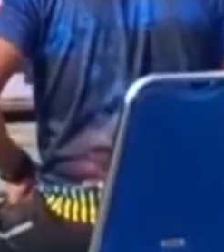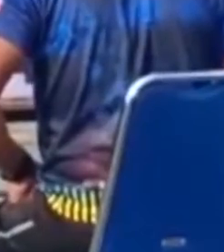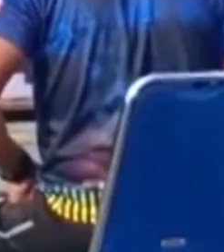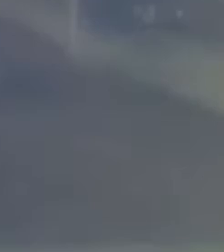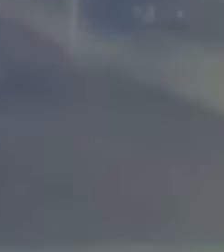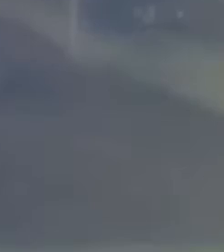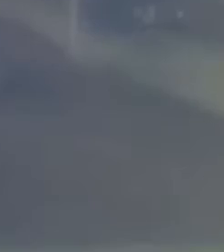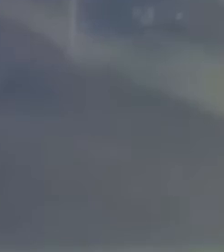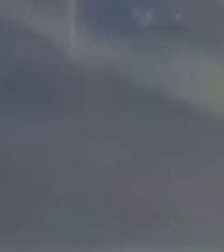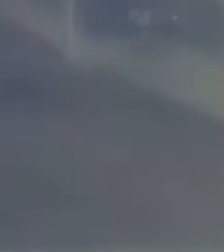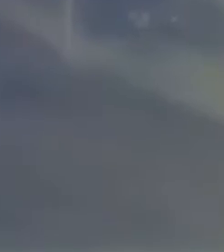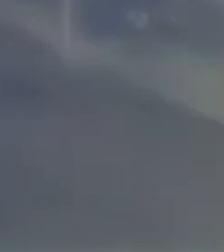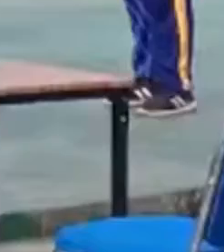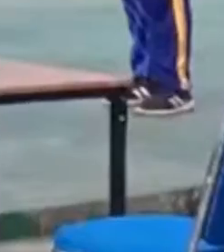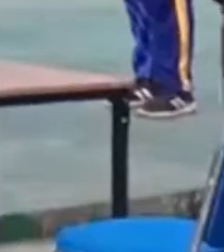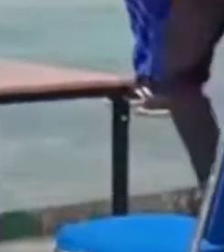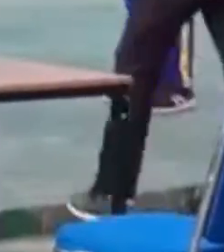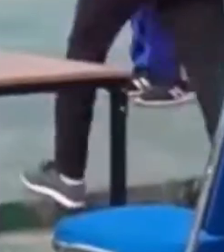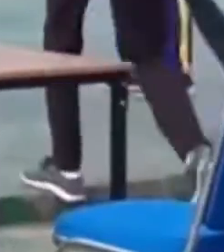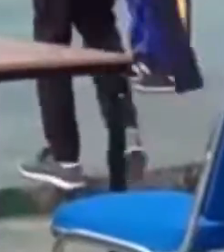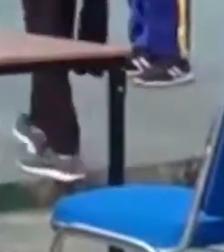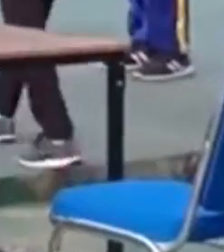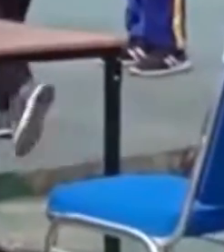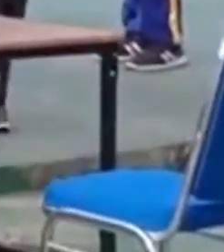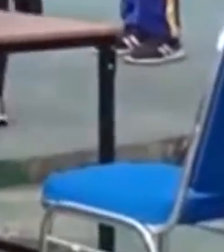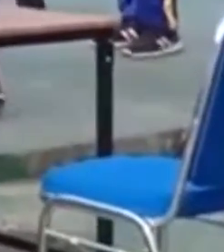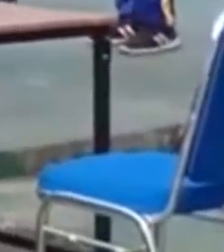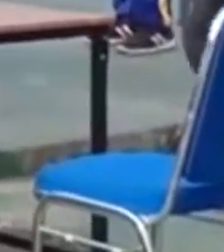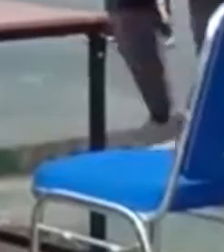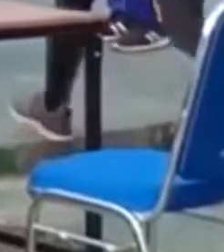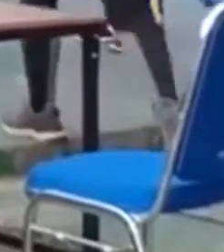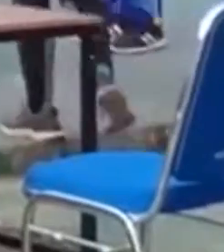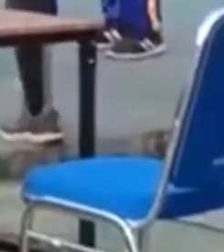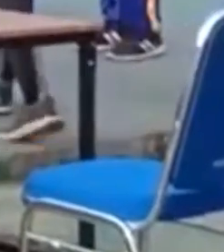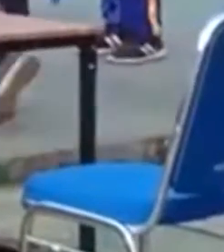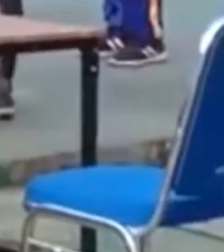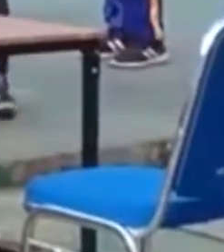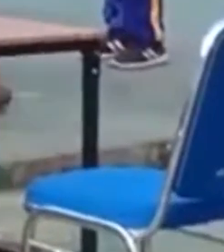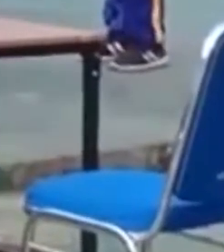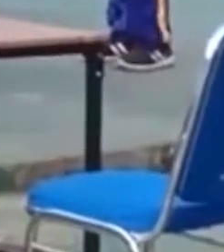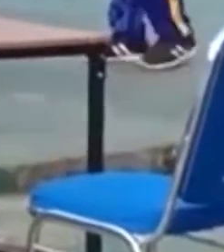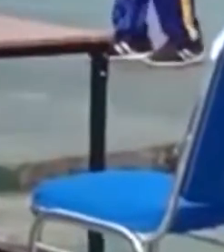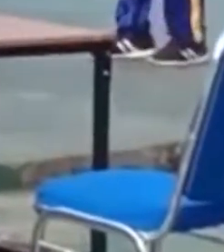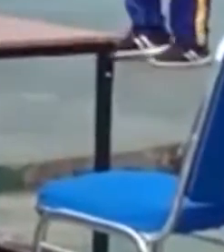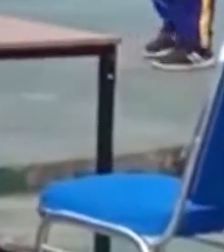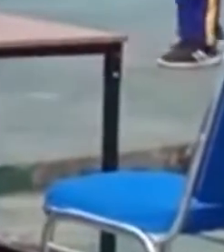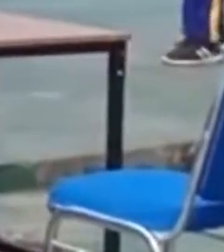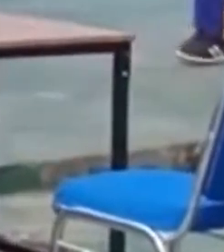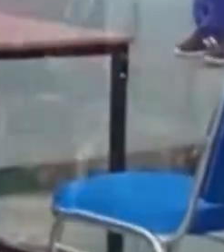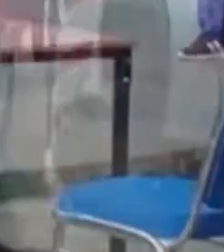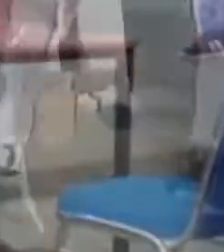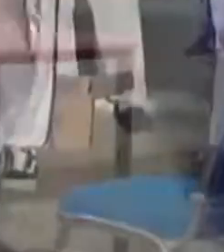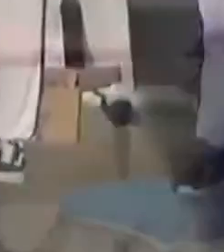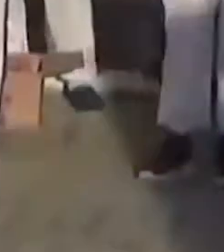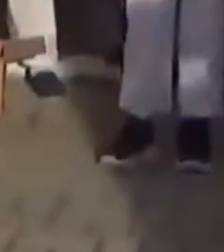ia tidak terkalahkan di kelas trap woman individu dan kelas trap mixed time. Sylvia unggul mudah atas